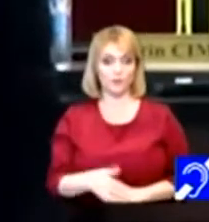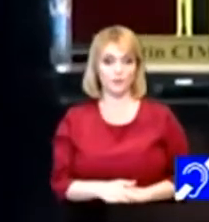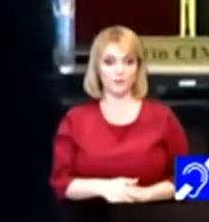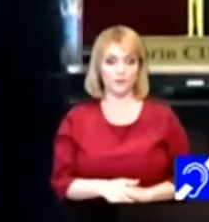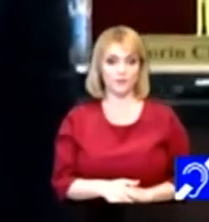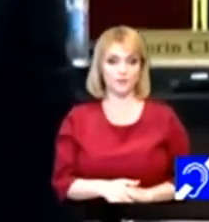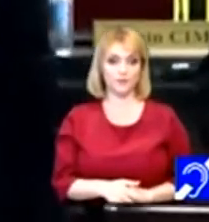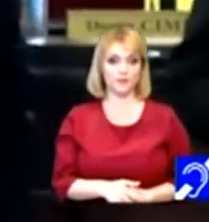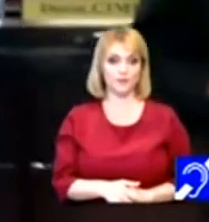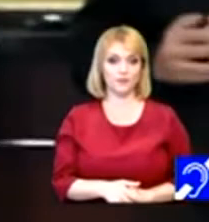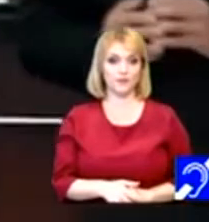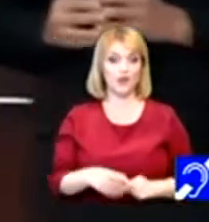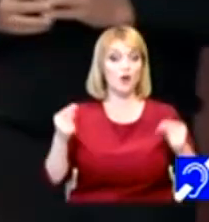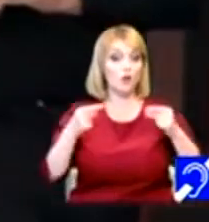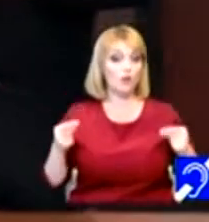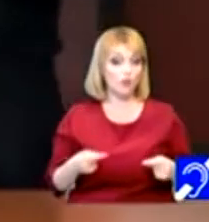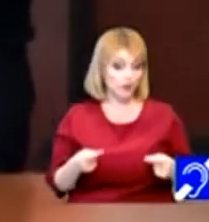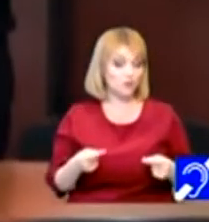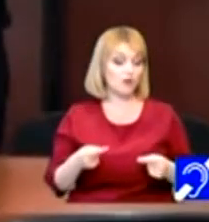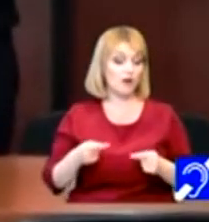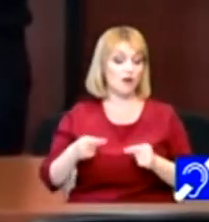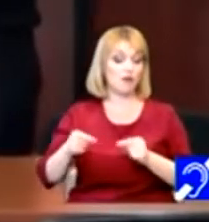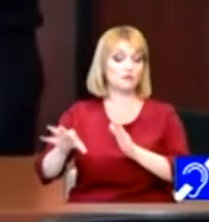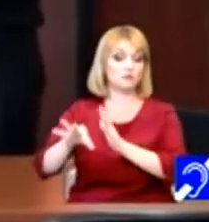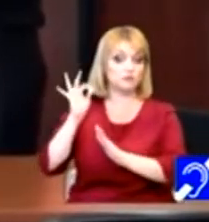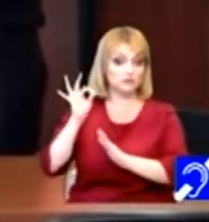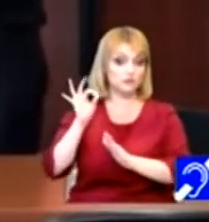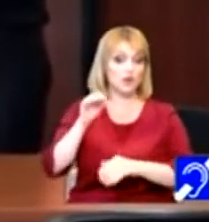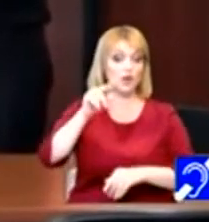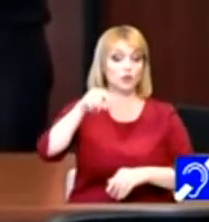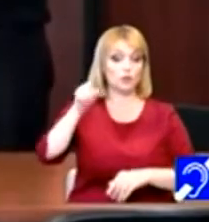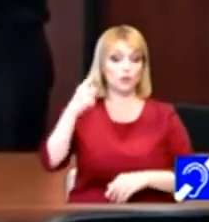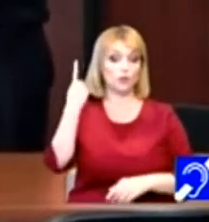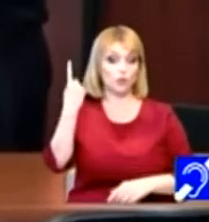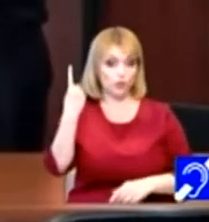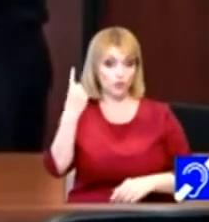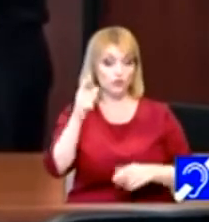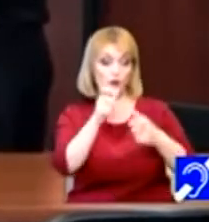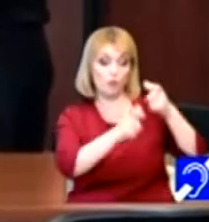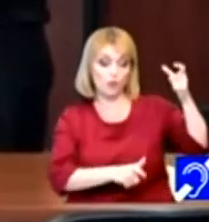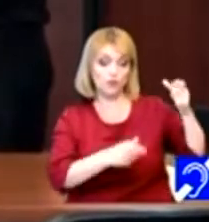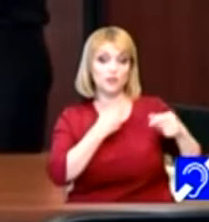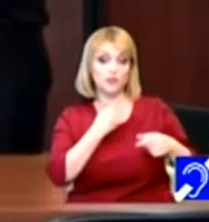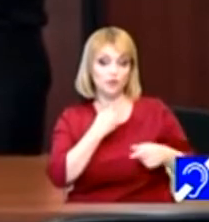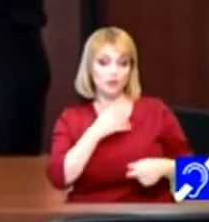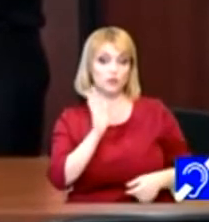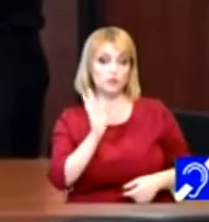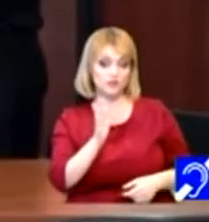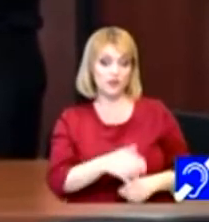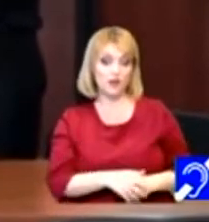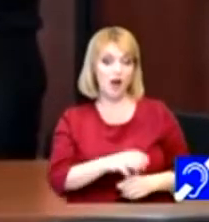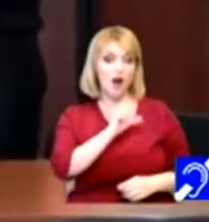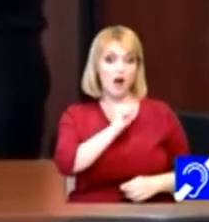stimați colegi, conform trajerii la sort, poziția numărul 1 în buletinul de vot în cazul înregistrării